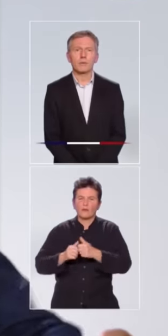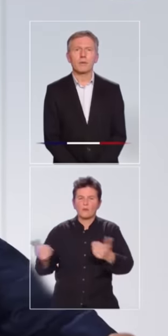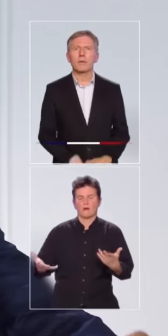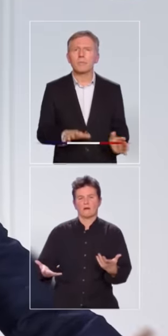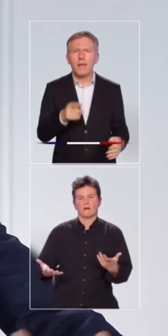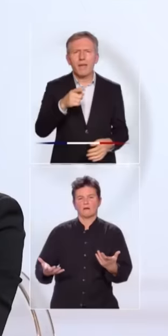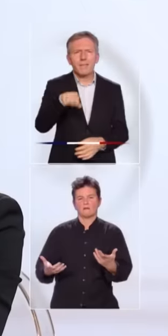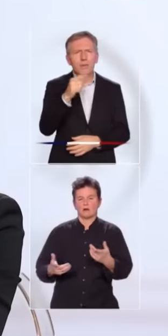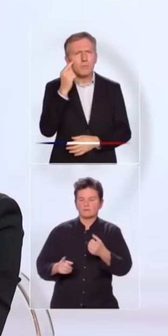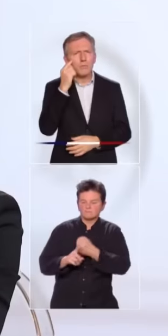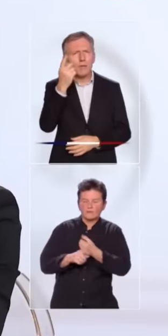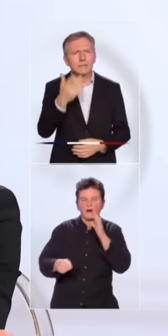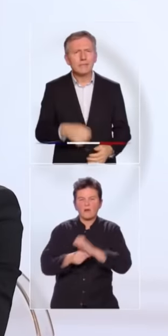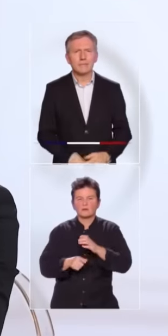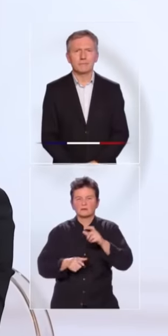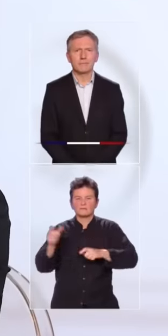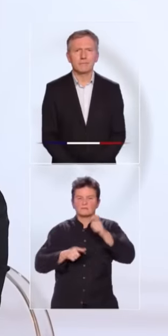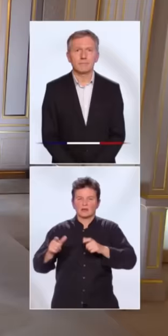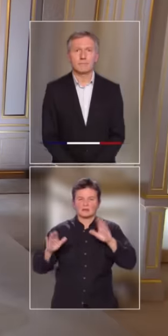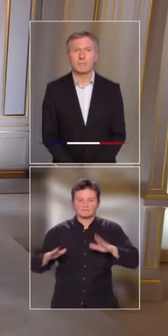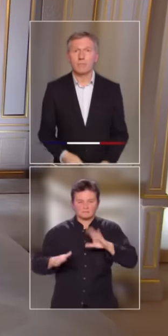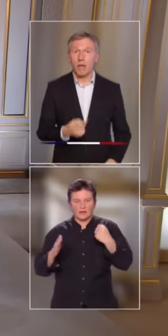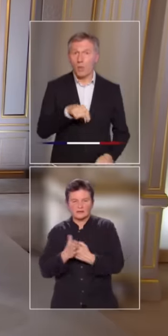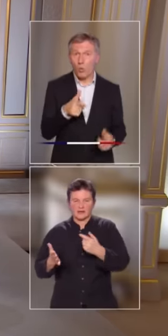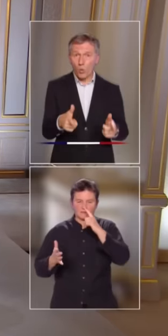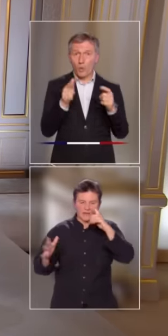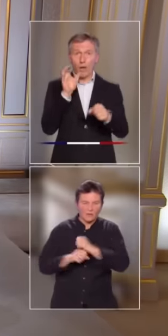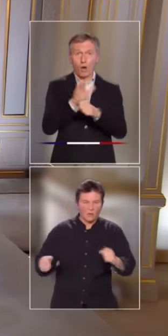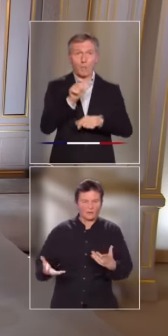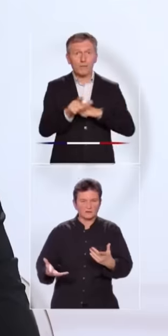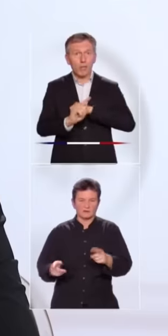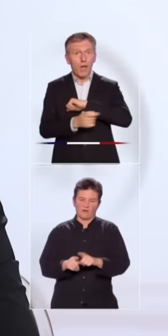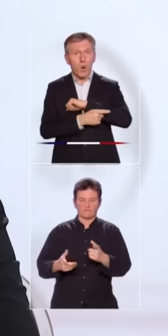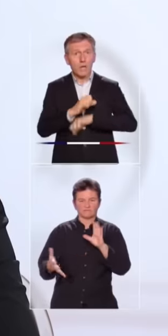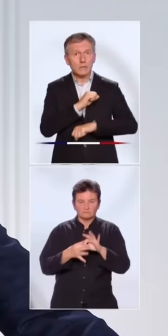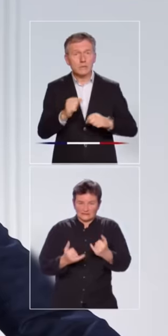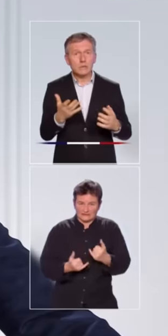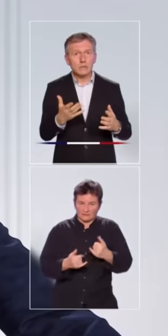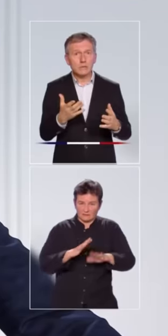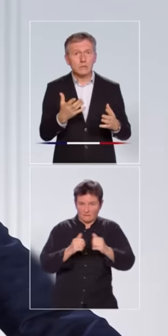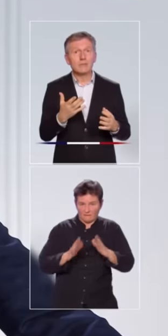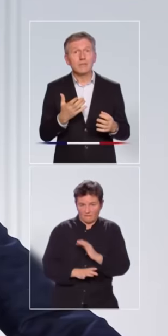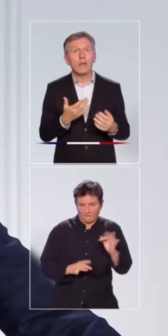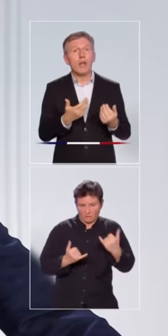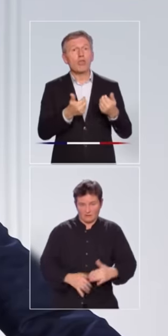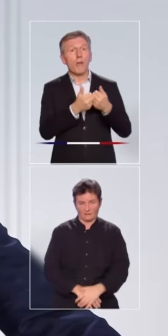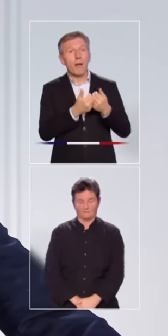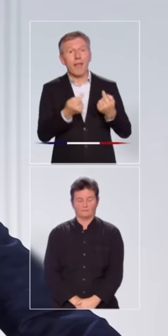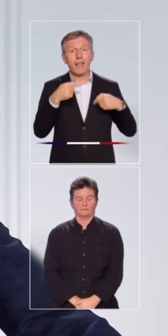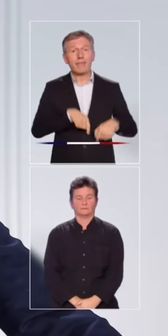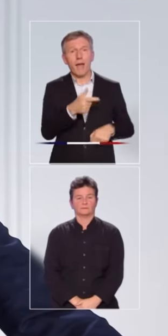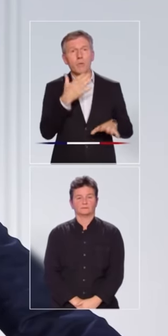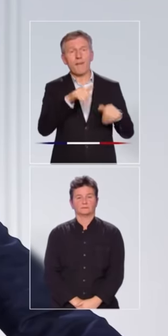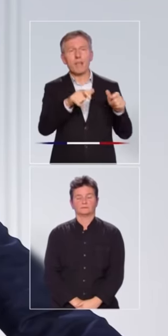que c'était... On combattait les islamistes qui étaient nos ennemis. Nous combattions des terroristes qui étaient... Domestiques également. À la demande d'un État, pour éviter qu'un État